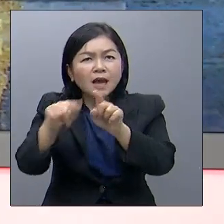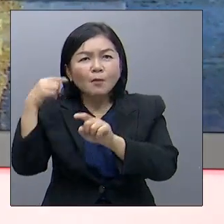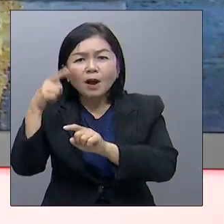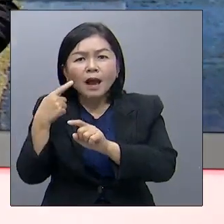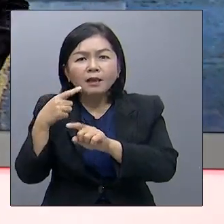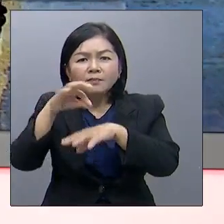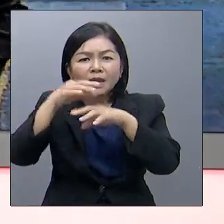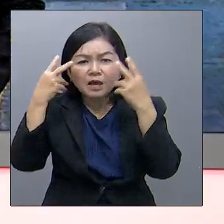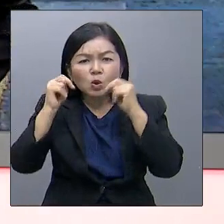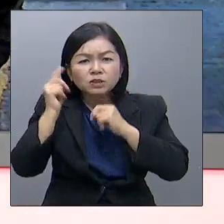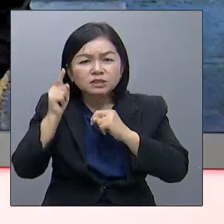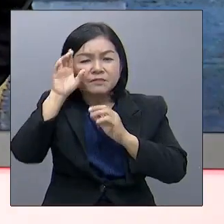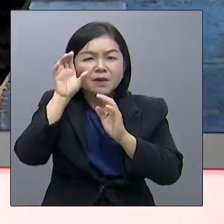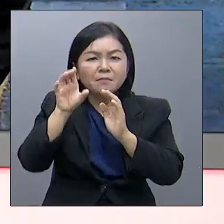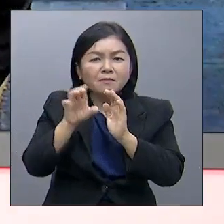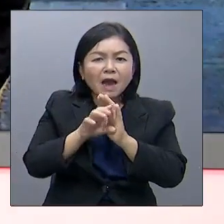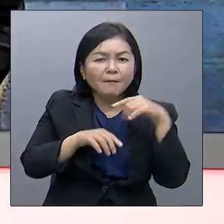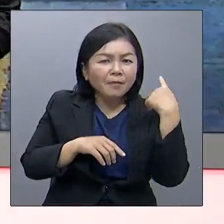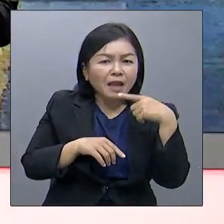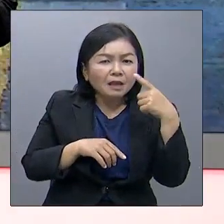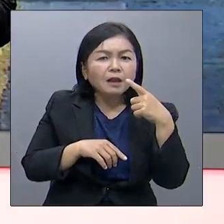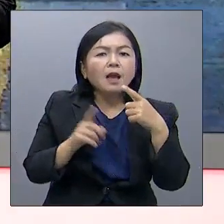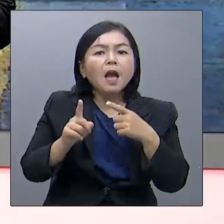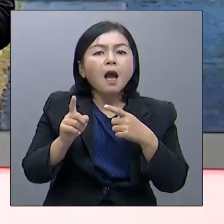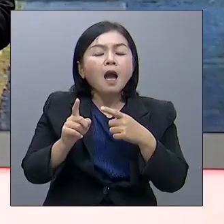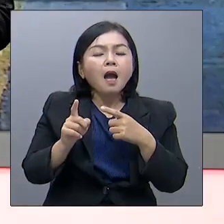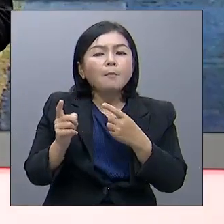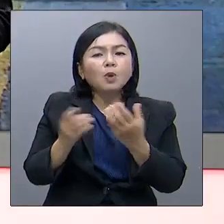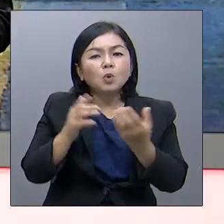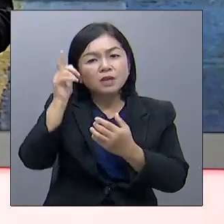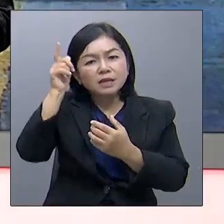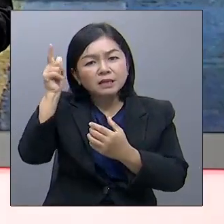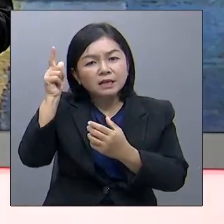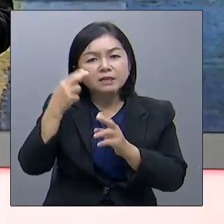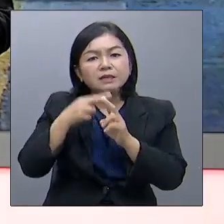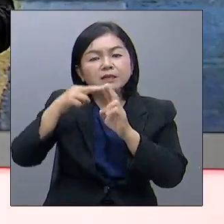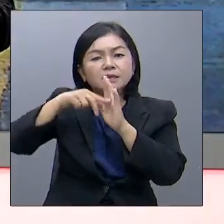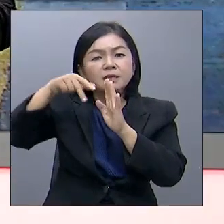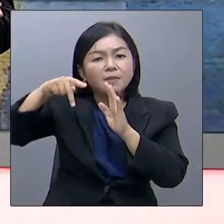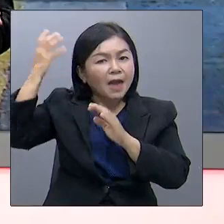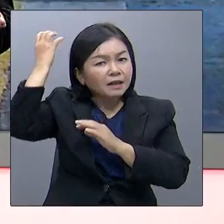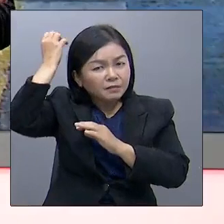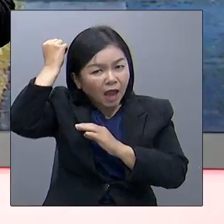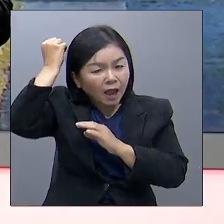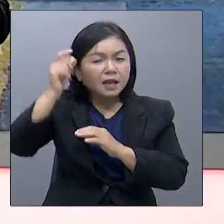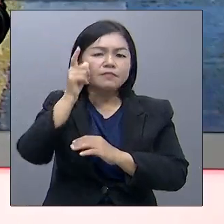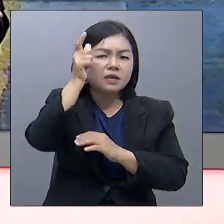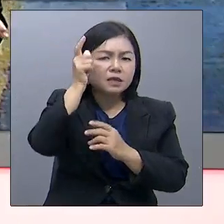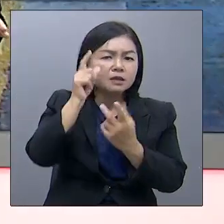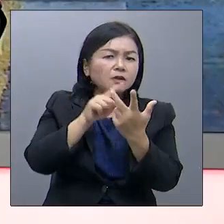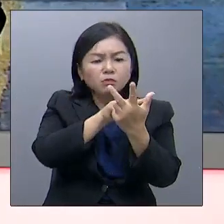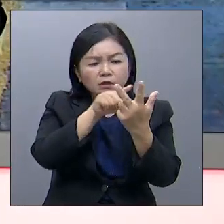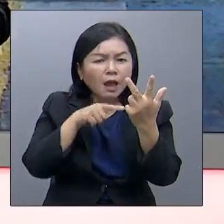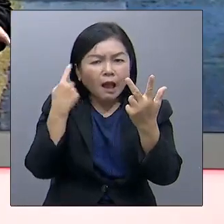เป็นคำถามค่ะภาพซ้อนบุคคลที่ว่านั้นก็คือนางสาวแพทองธาชินวัตรกับนายทักษิณชินวัตรที่เป็น